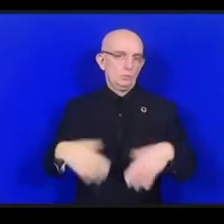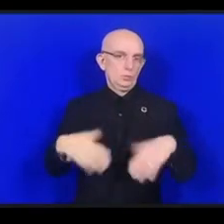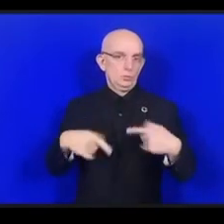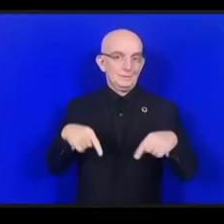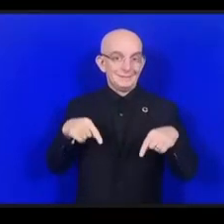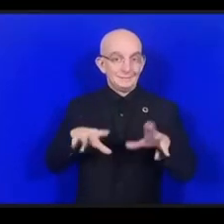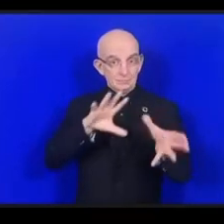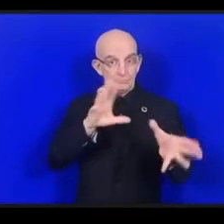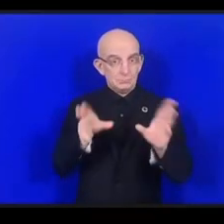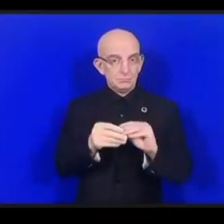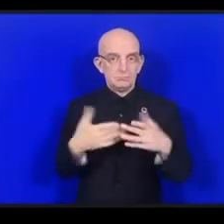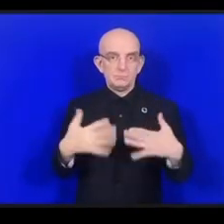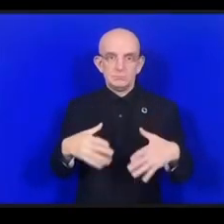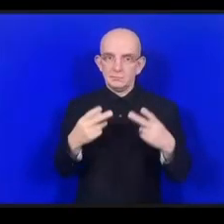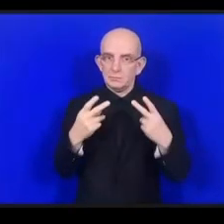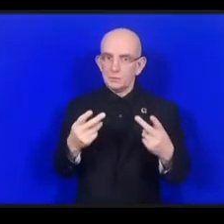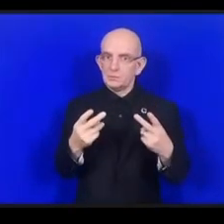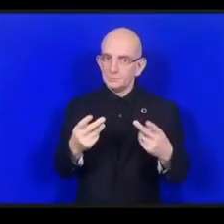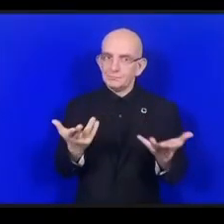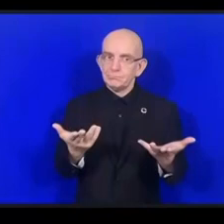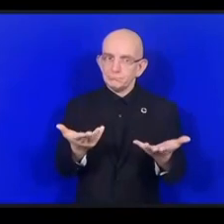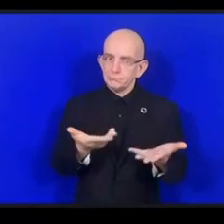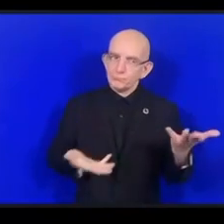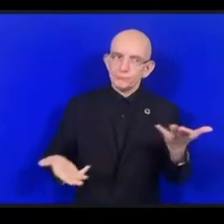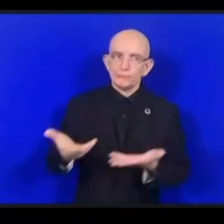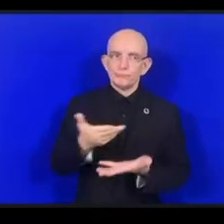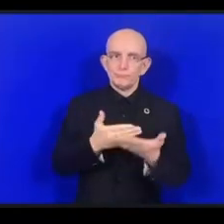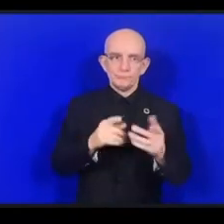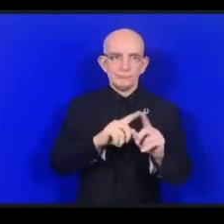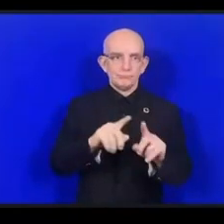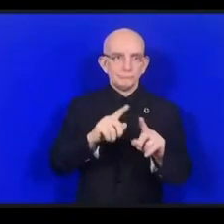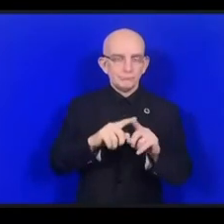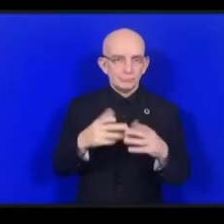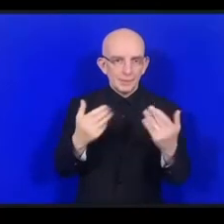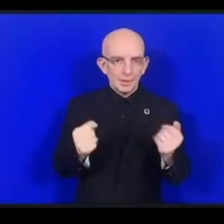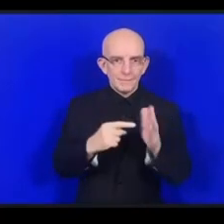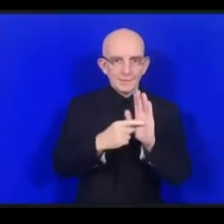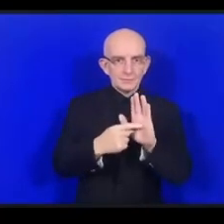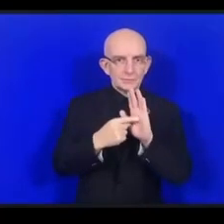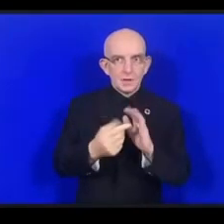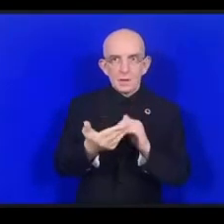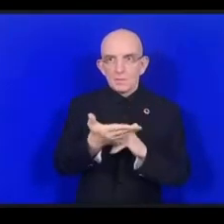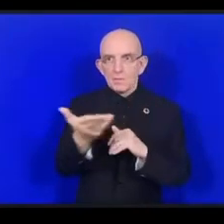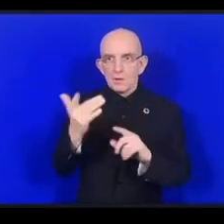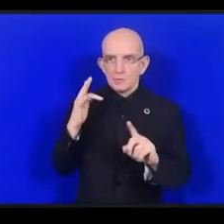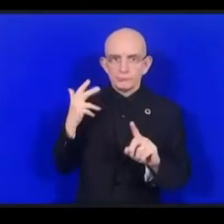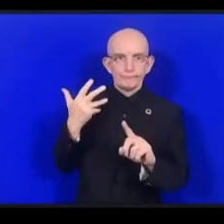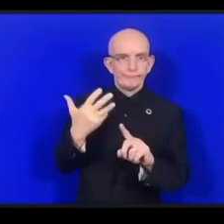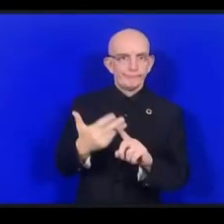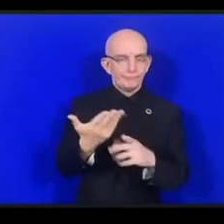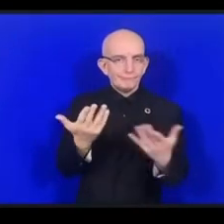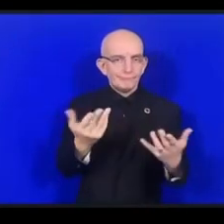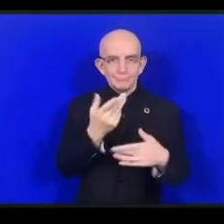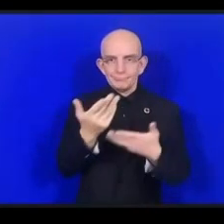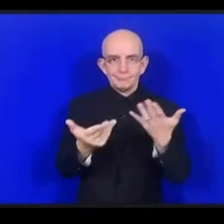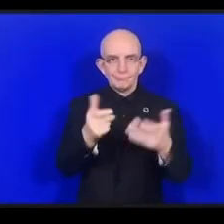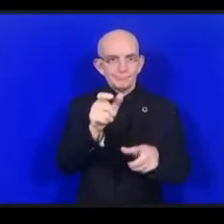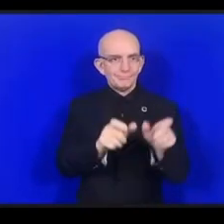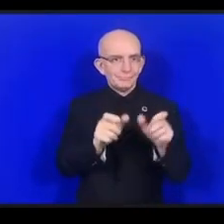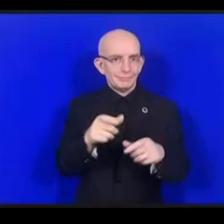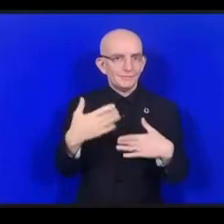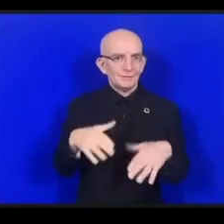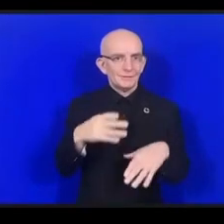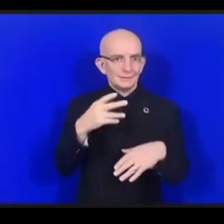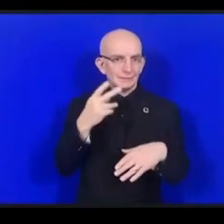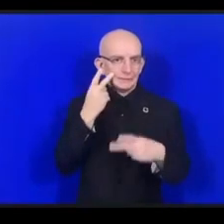性。我们过去呢听到了很多的例子，大家可能知道世行它有一个知识资源中